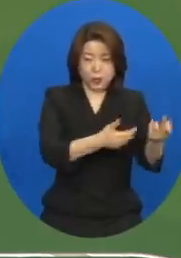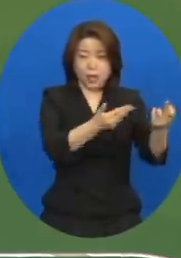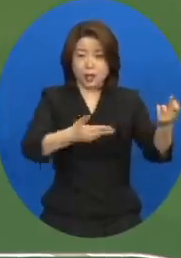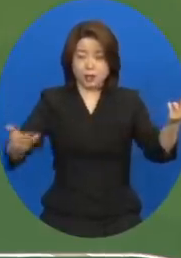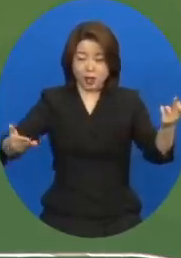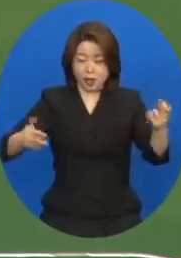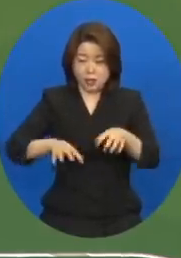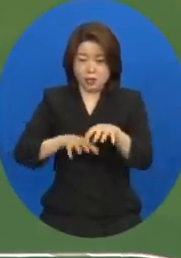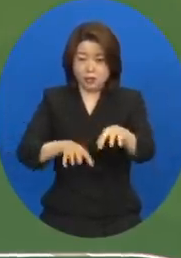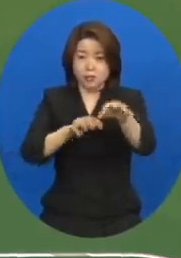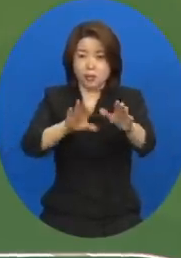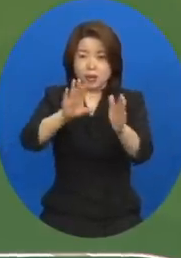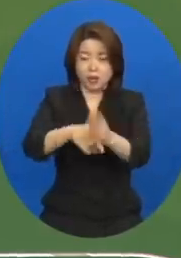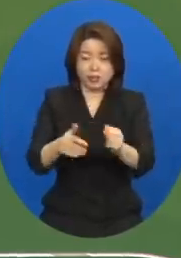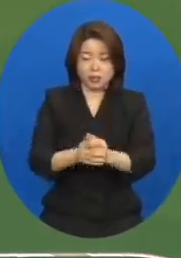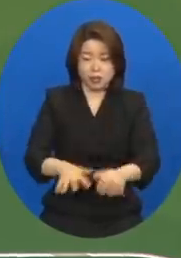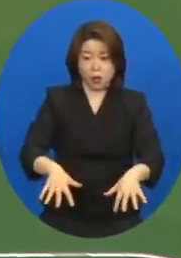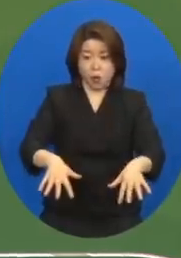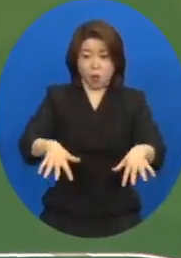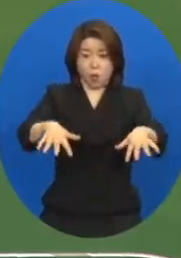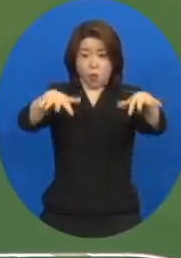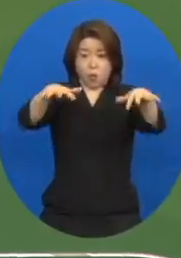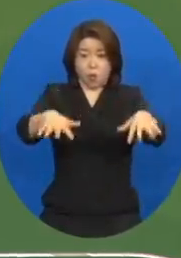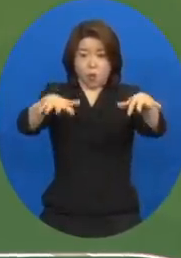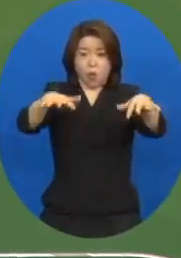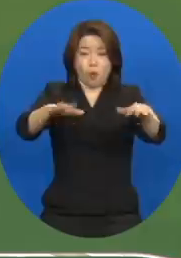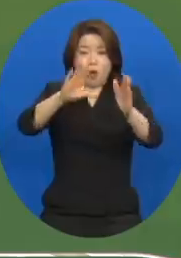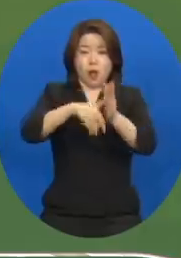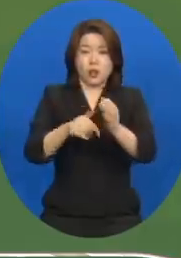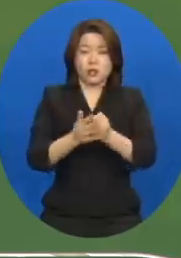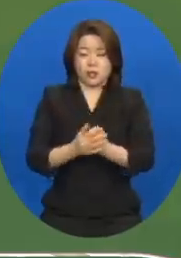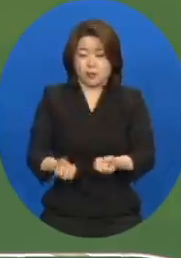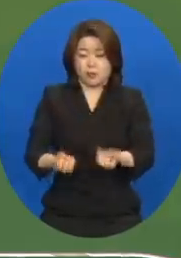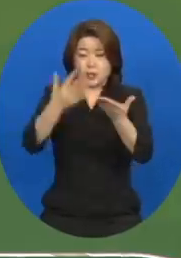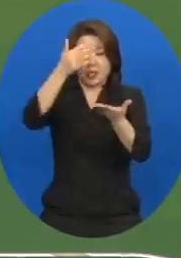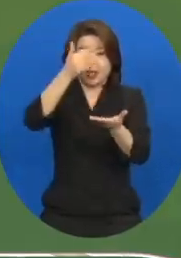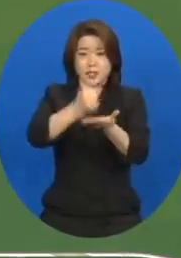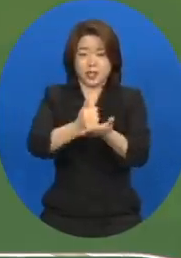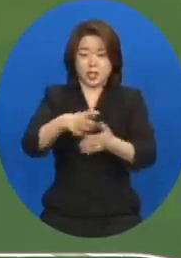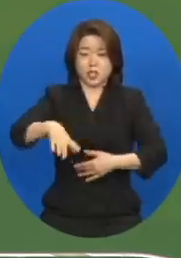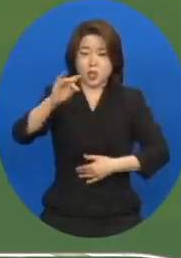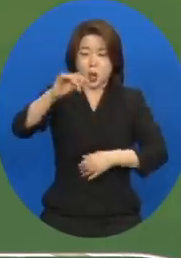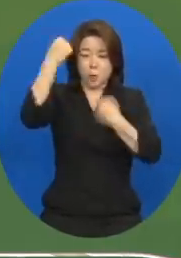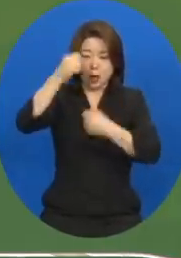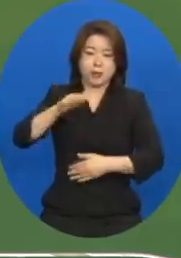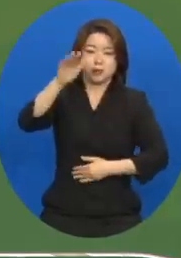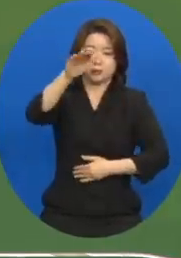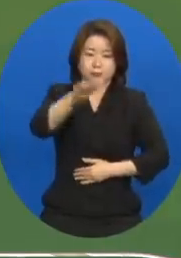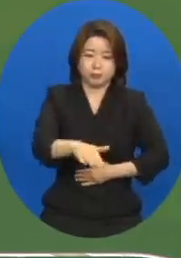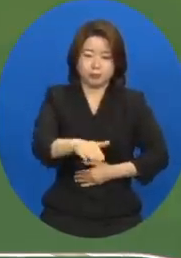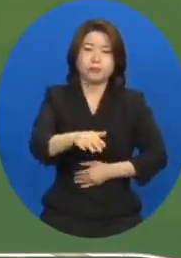강물 가득한 요단강에 제사장들이 첫 발을 내디디라 하셨어요.